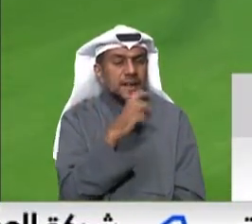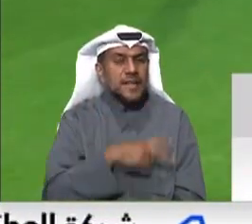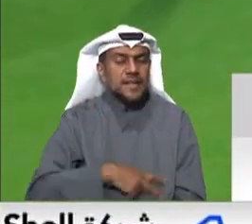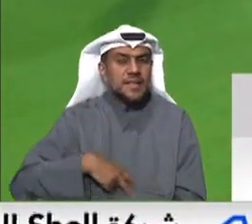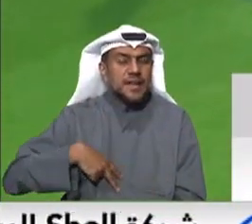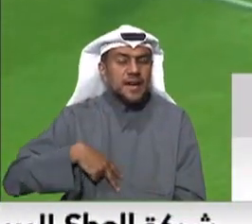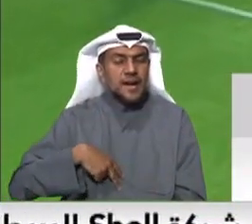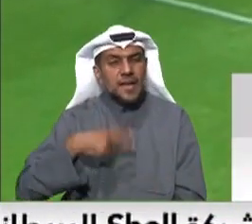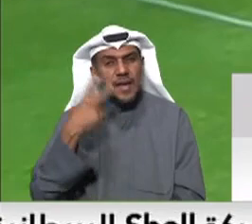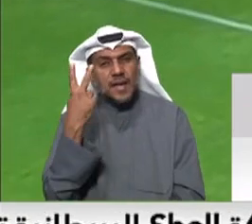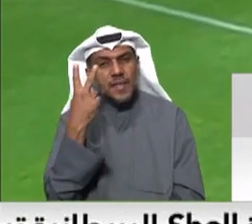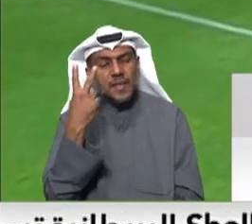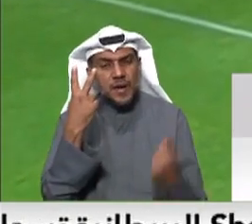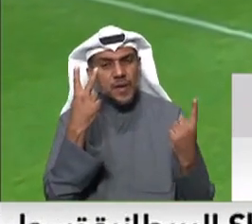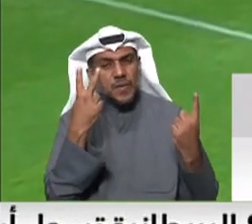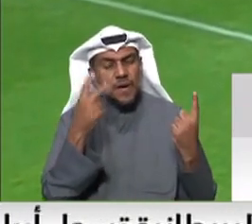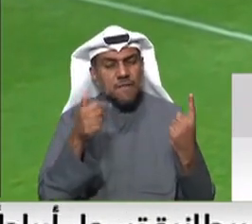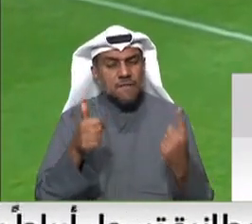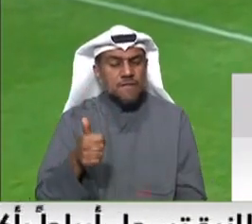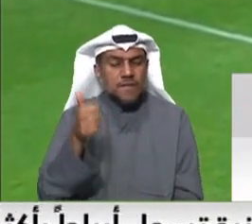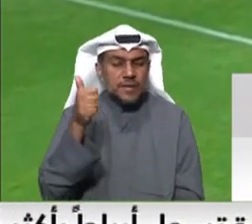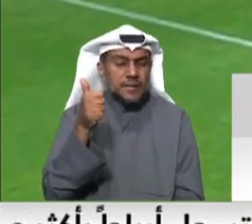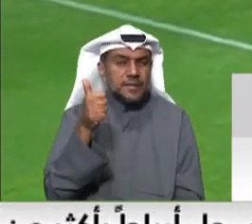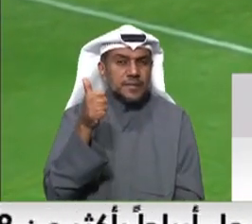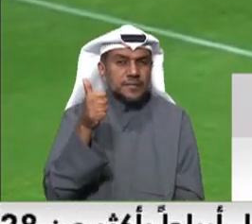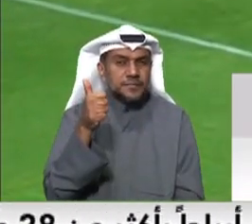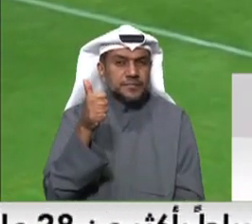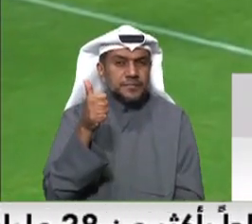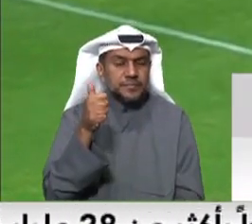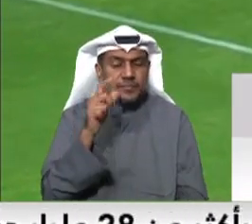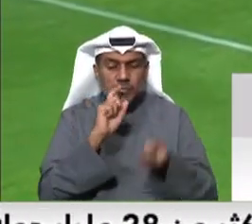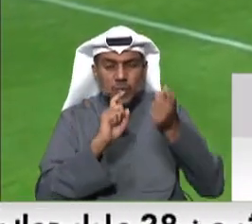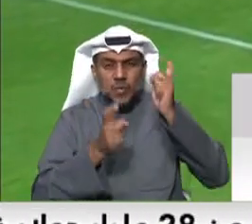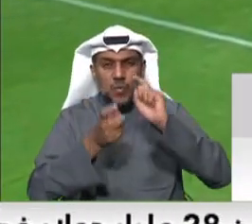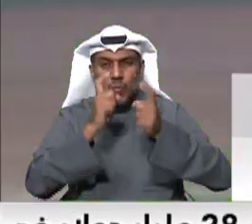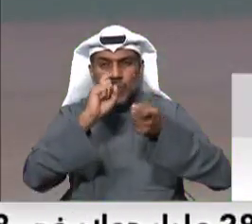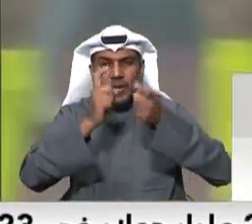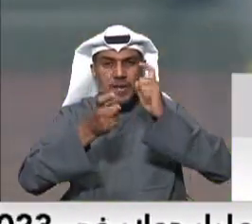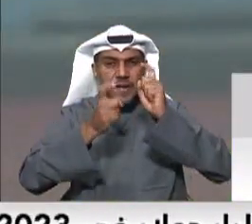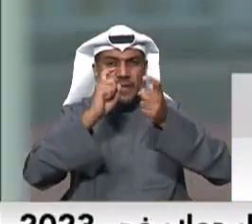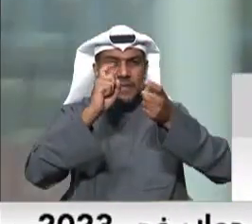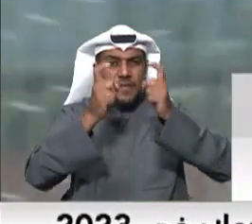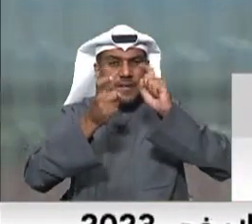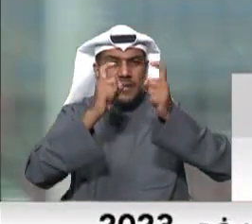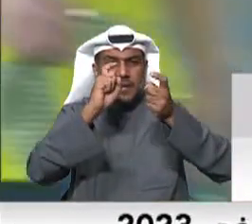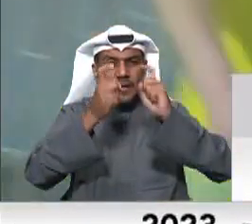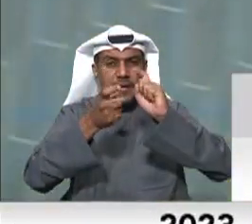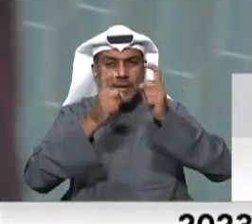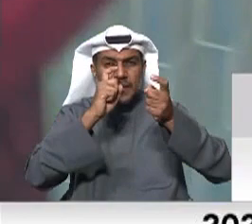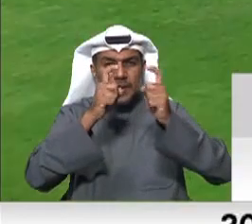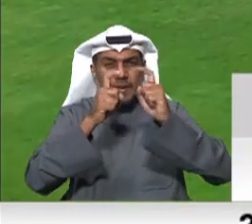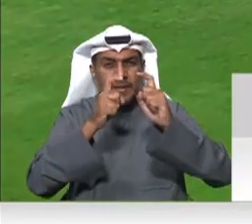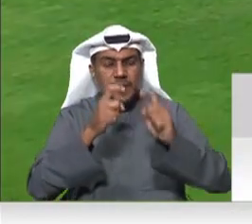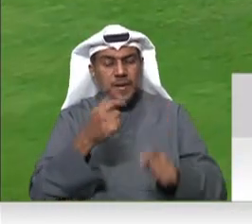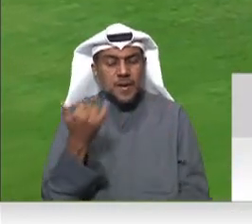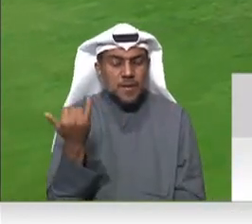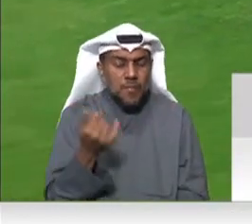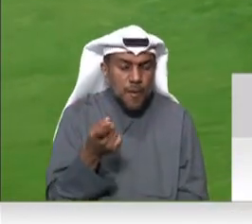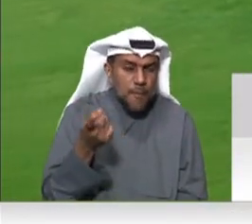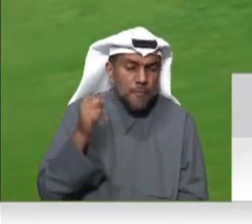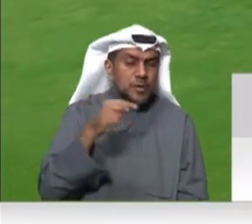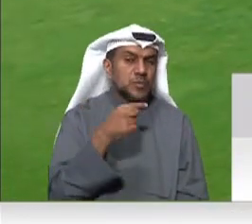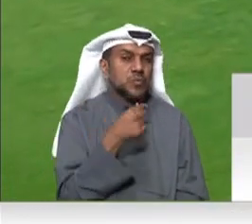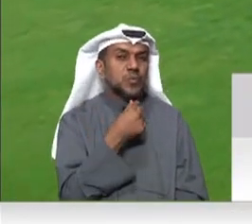فين مقابل هدف هذا وتستكمل منافسات الدور ربع النهائي لاغلى واثمن البطولات يوم غدا